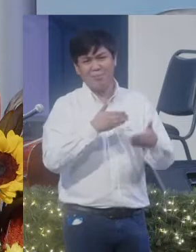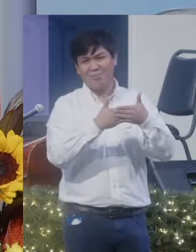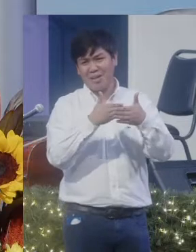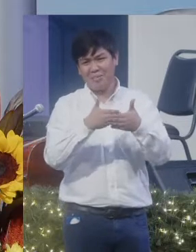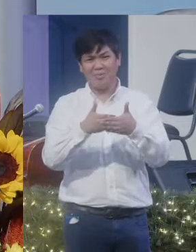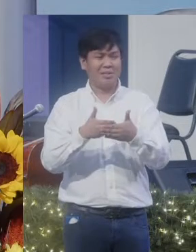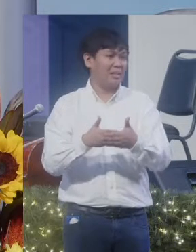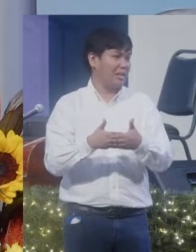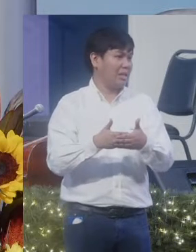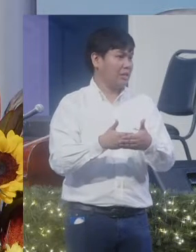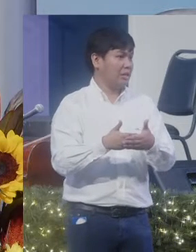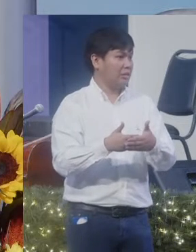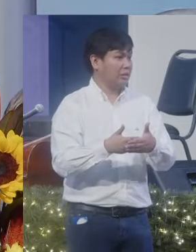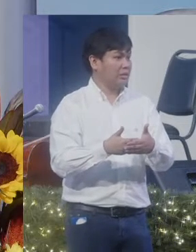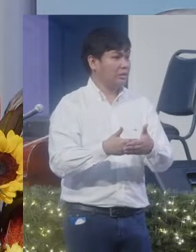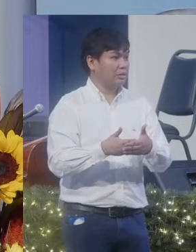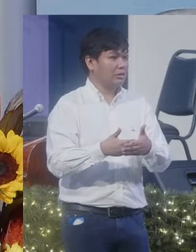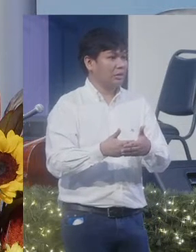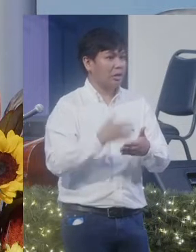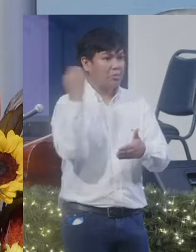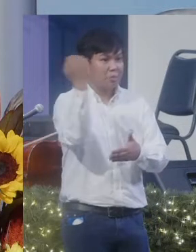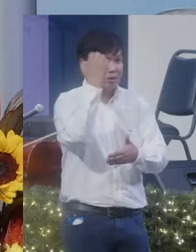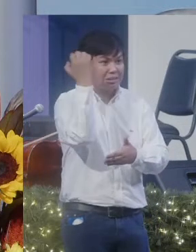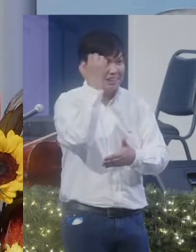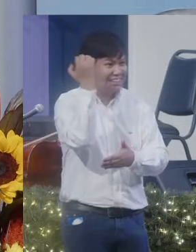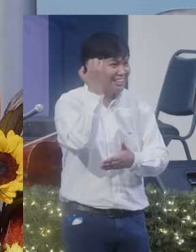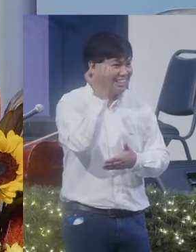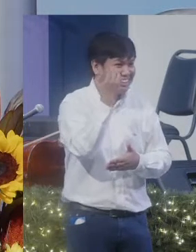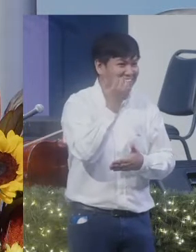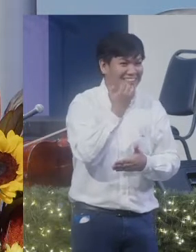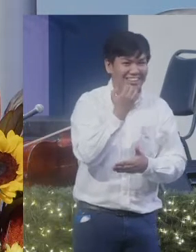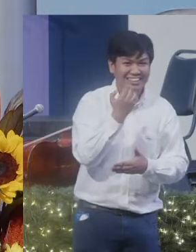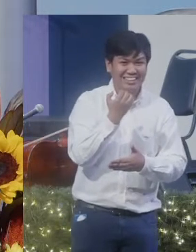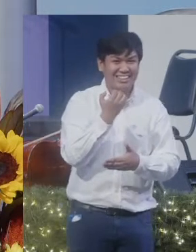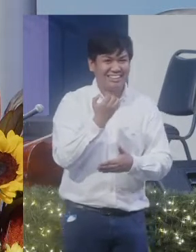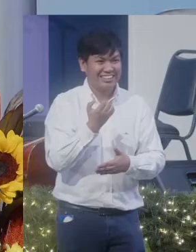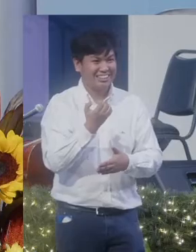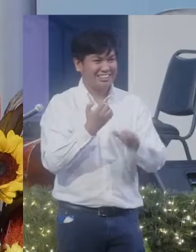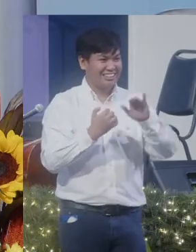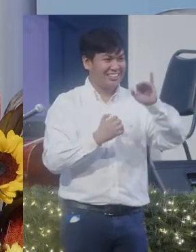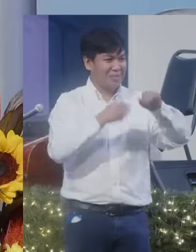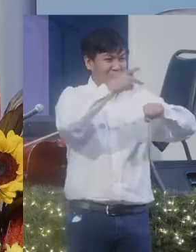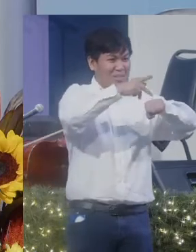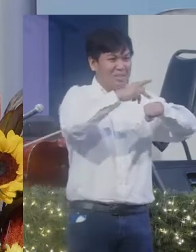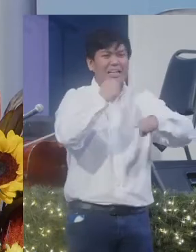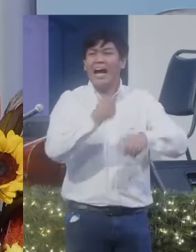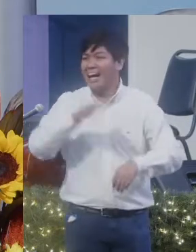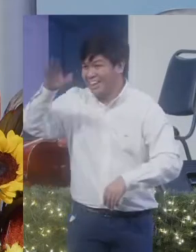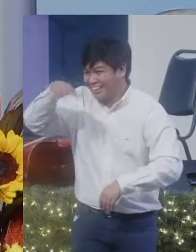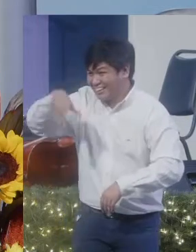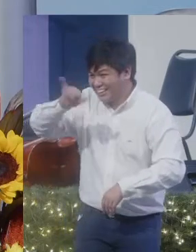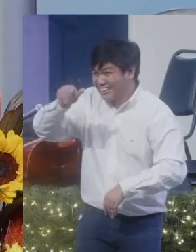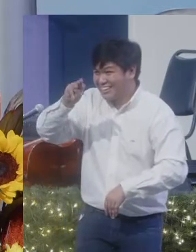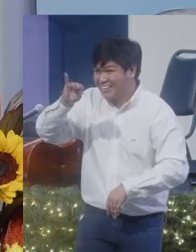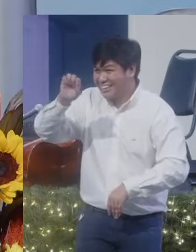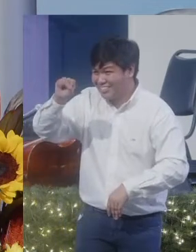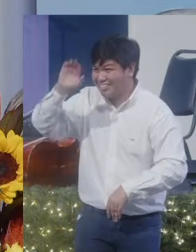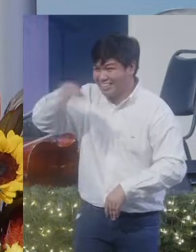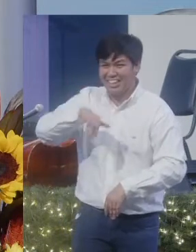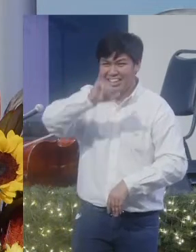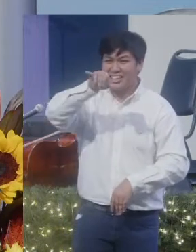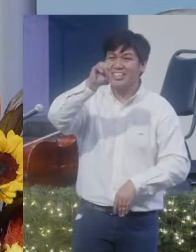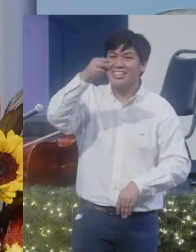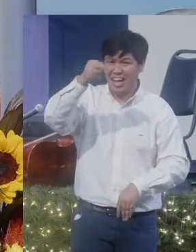They signaled to their partners in the other boat to come and help them. So si James at si John siguro